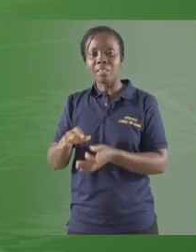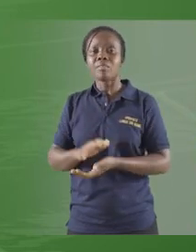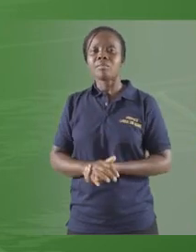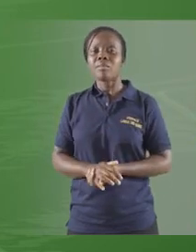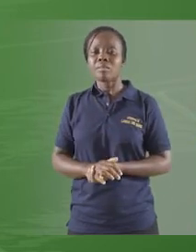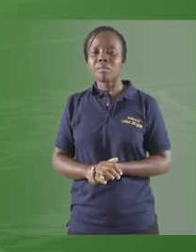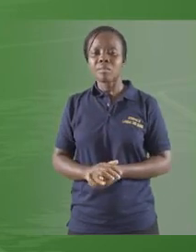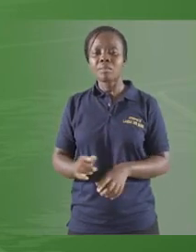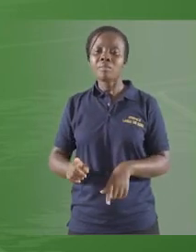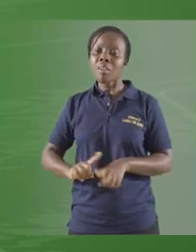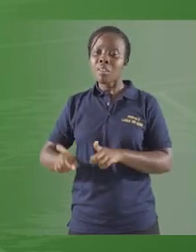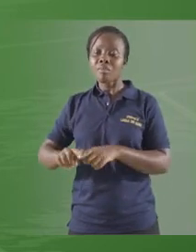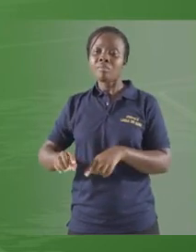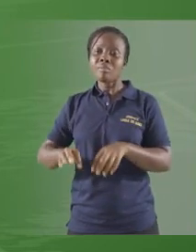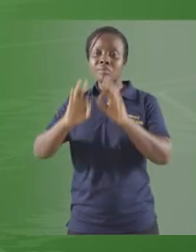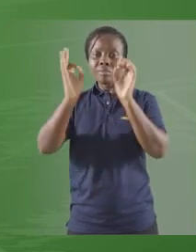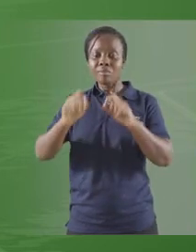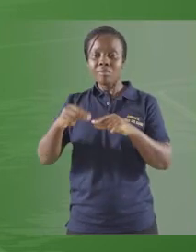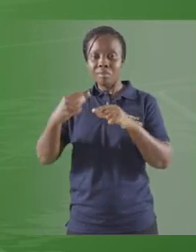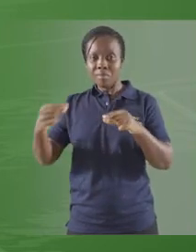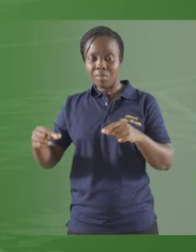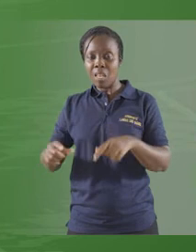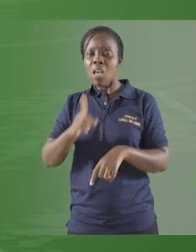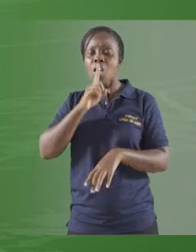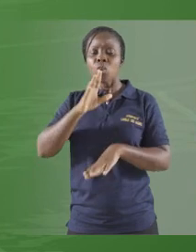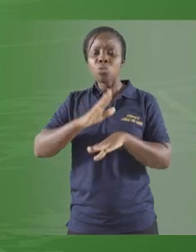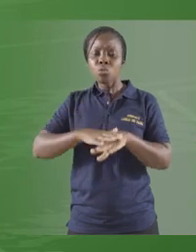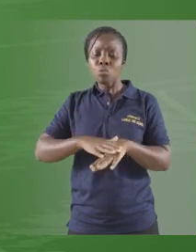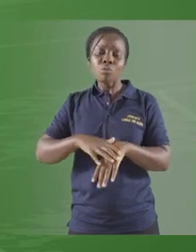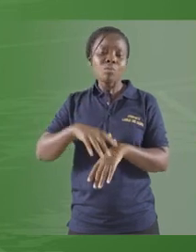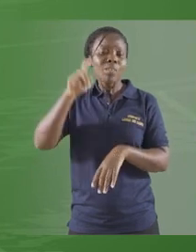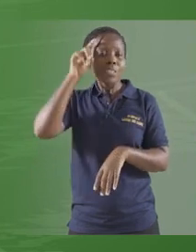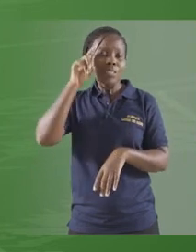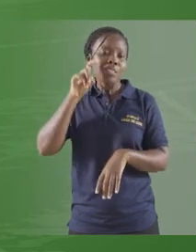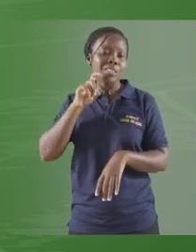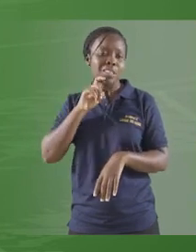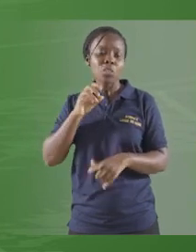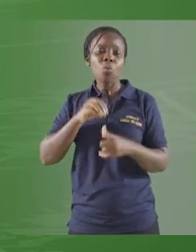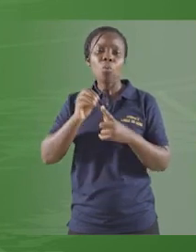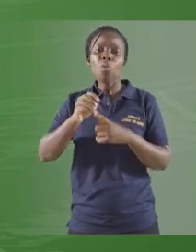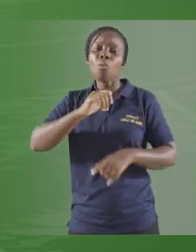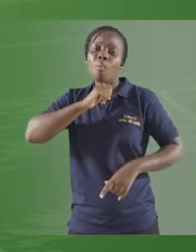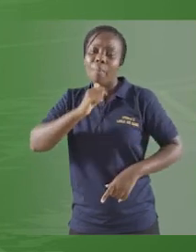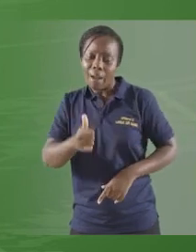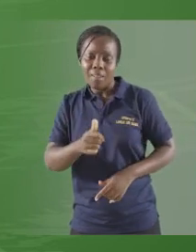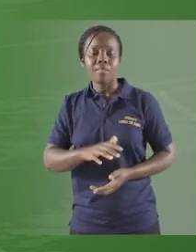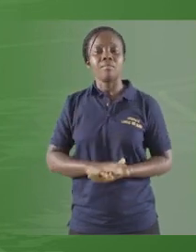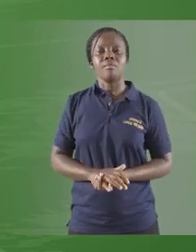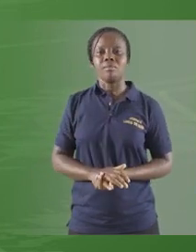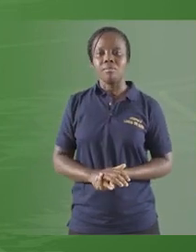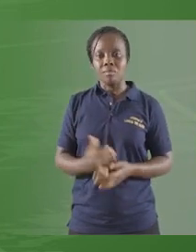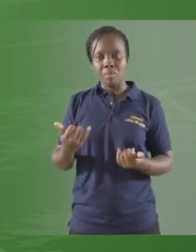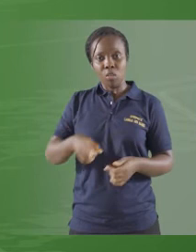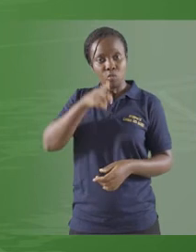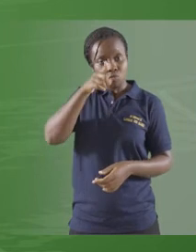L'allèle de l'anomalie est-il porté par un hétérosome ou par un autosome? Alors